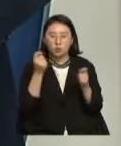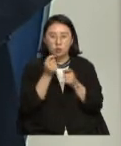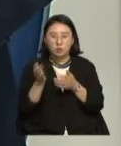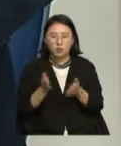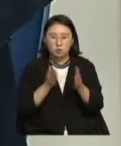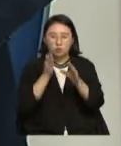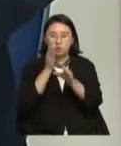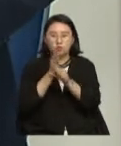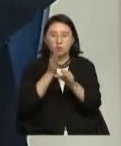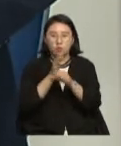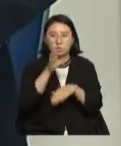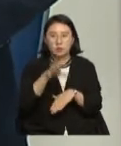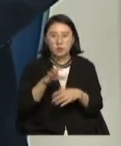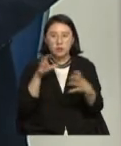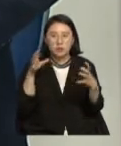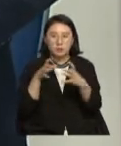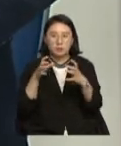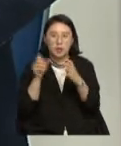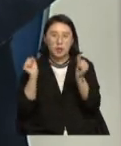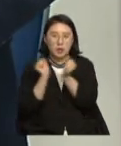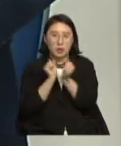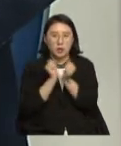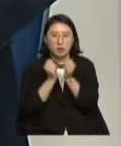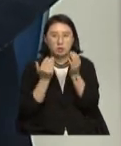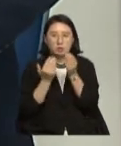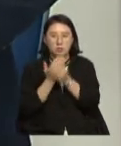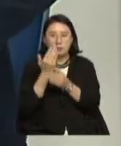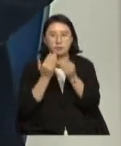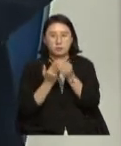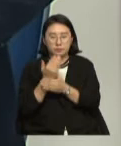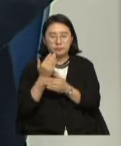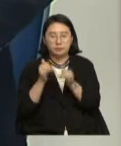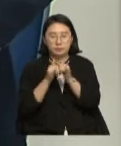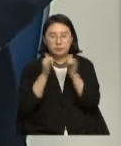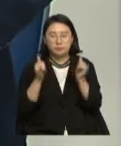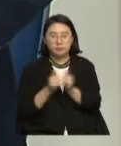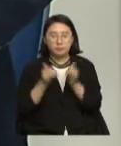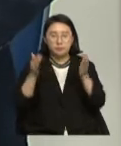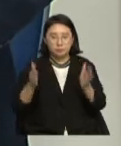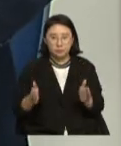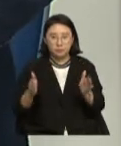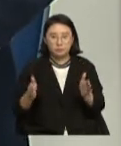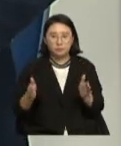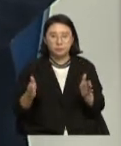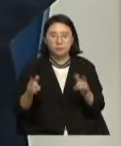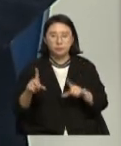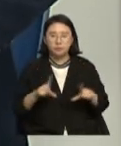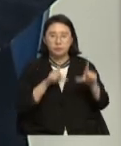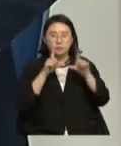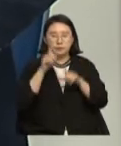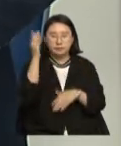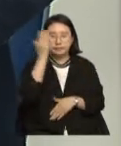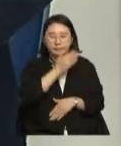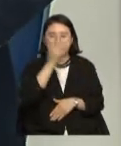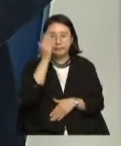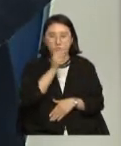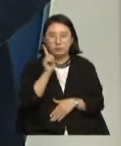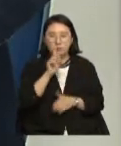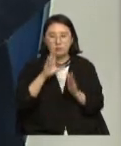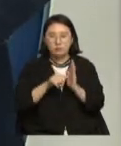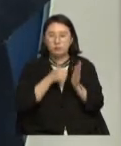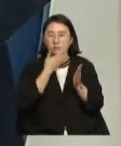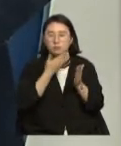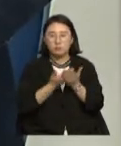수도권을 중심으로 집단 감염 사례가 잇따르고 있습니다 사회적 거리두기 를 비롯한 생활 방역이 그 어느